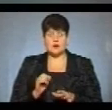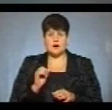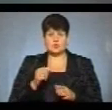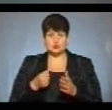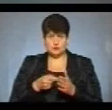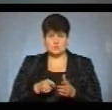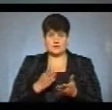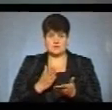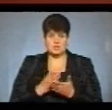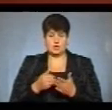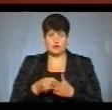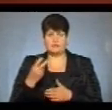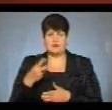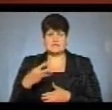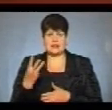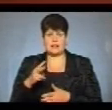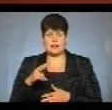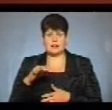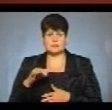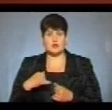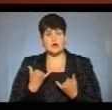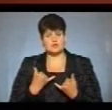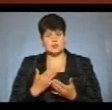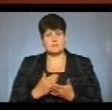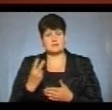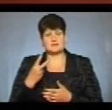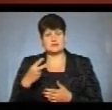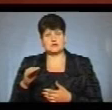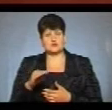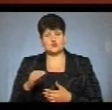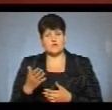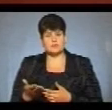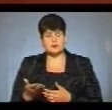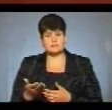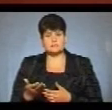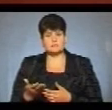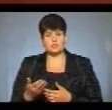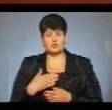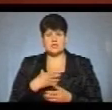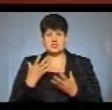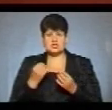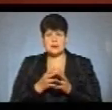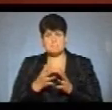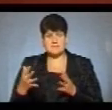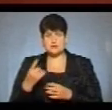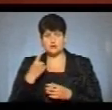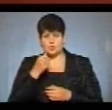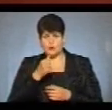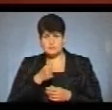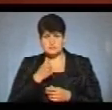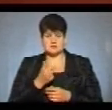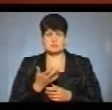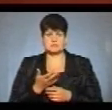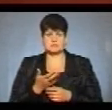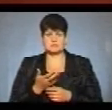23 листопада. А сьогодні ми маємо 20 жовтня. Розумієте, в наші більше місяця, вони ще в